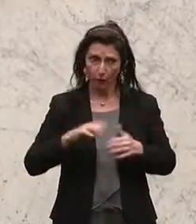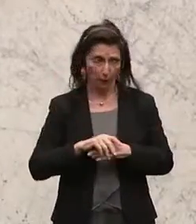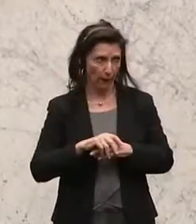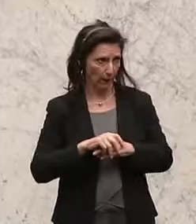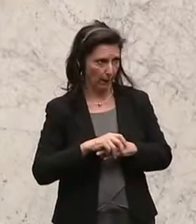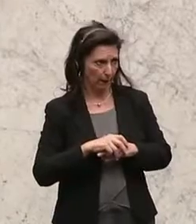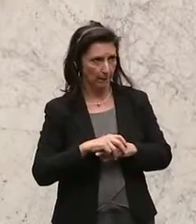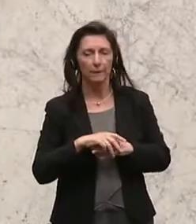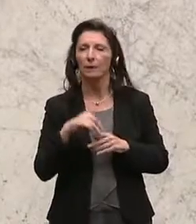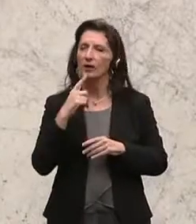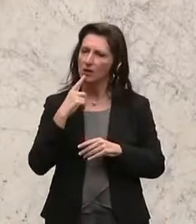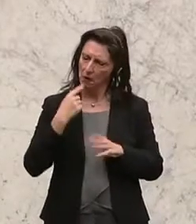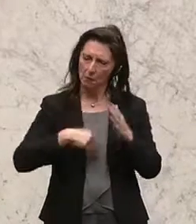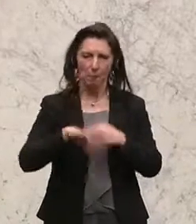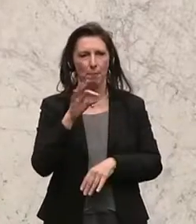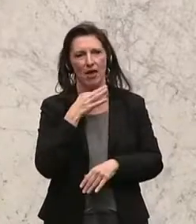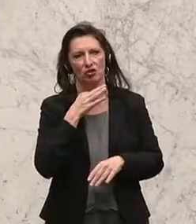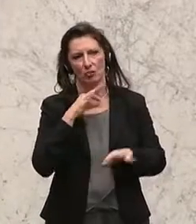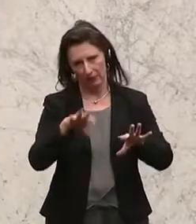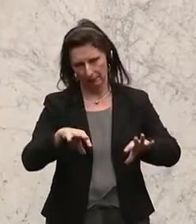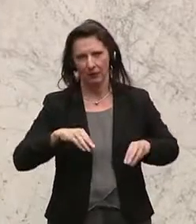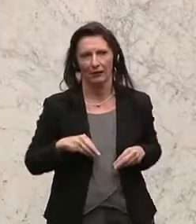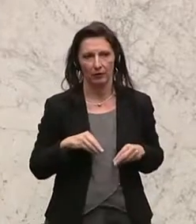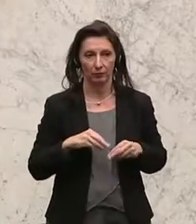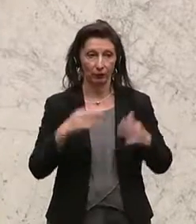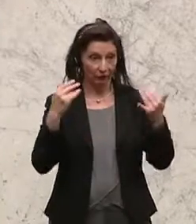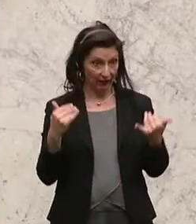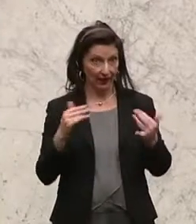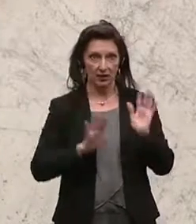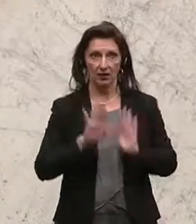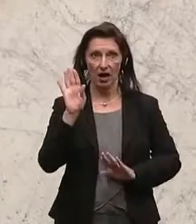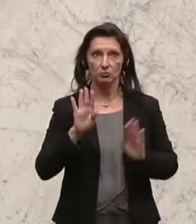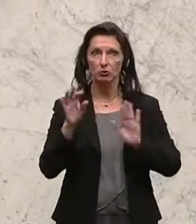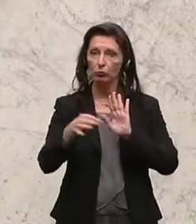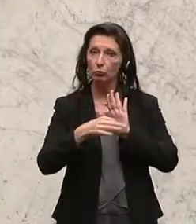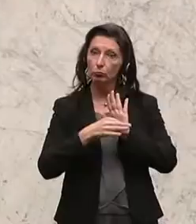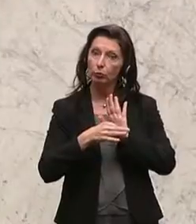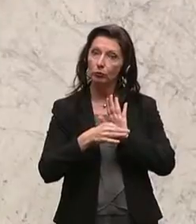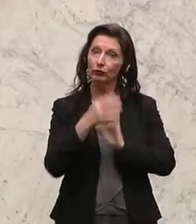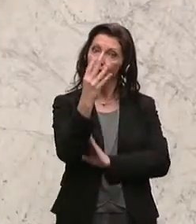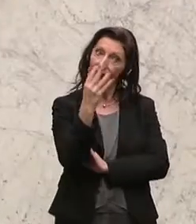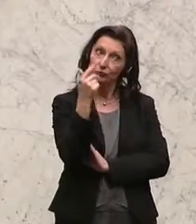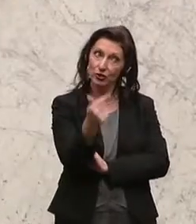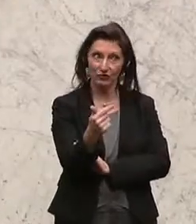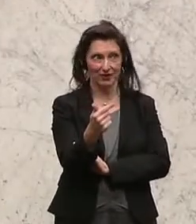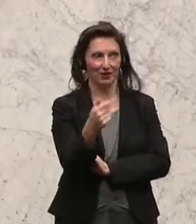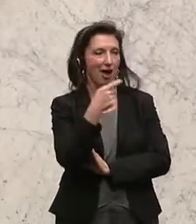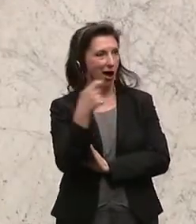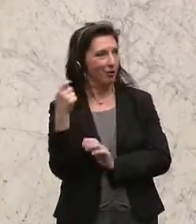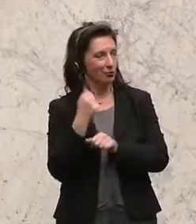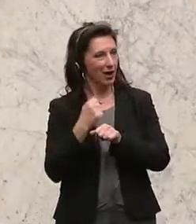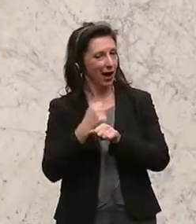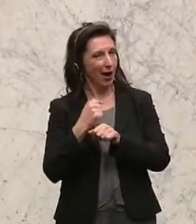Zeichen. Das ist mehrheitlich angenommen. Ferner gelangen wir zur Abstimmung über Tagesordnungspunkt 24, Antrag des Ausschusses für